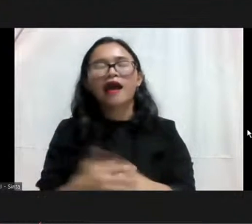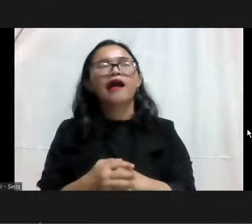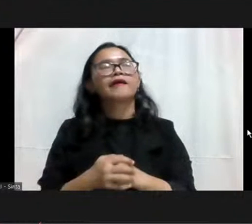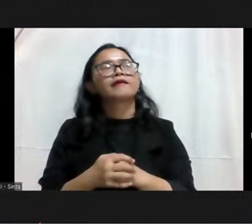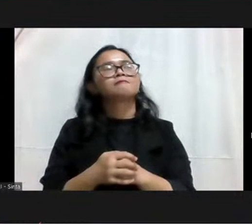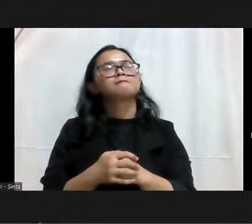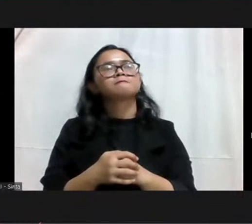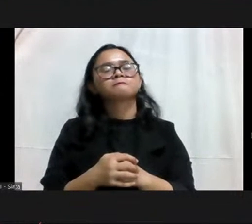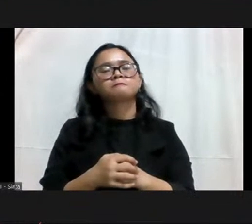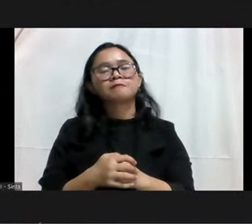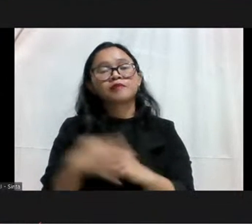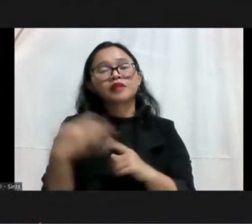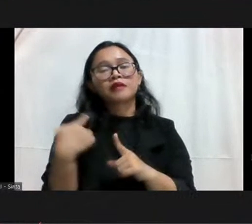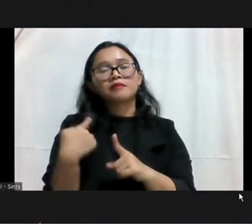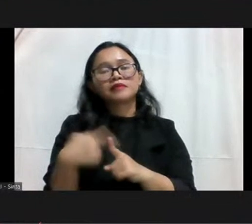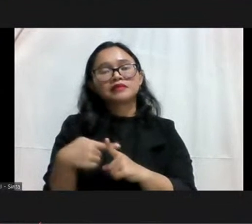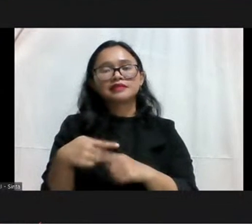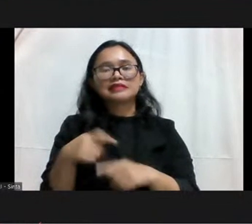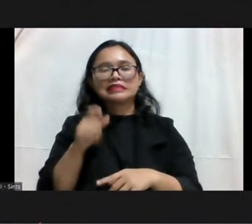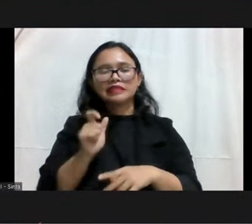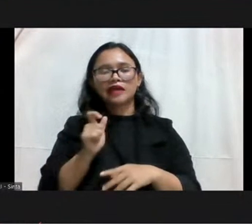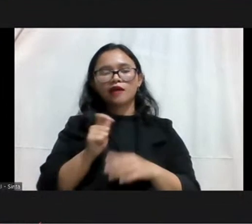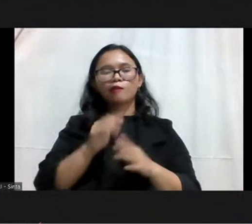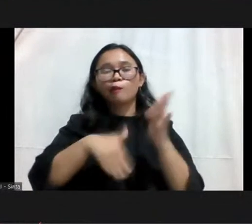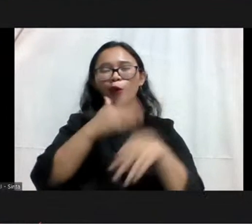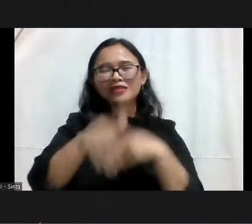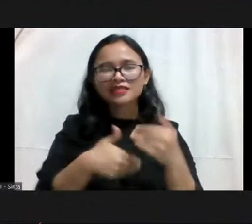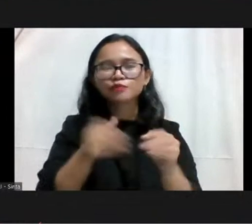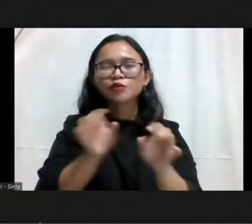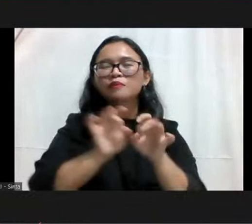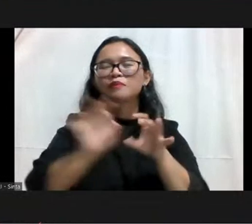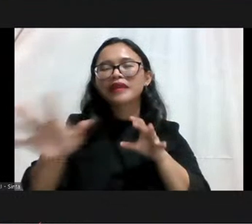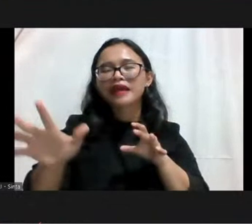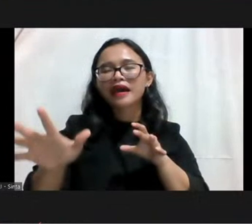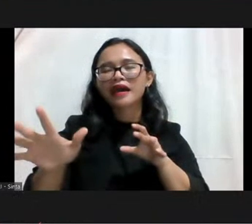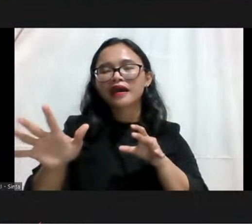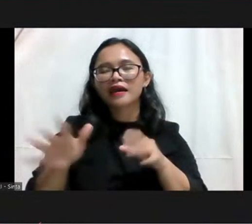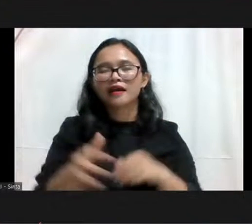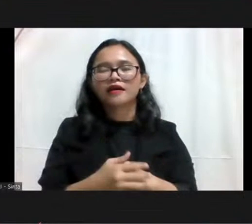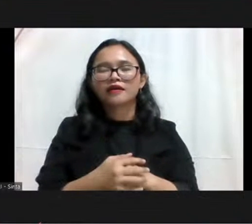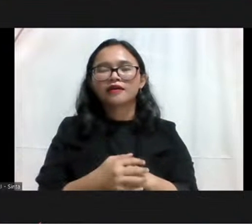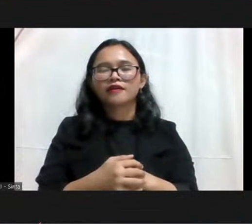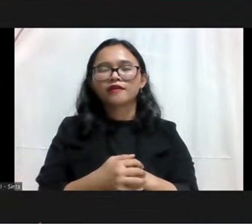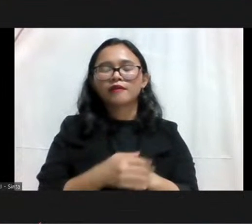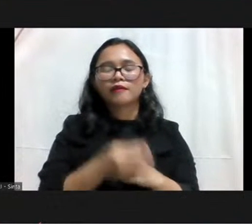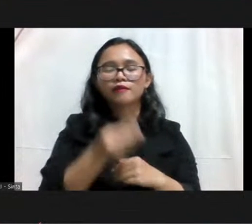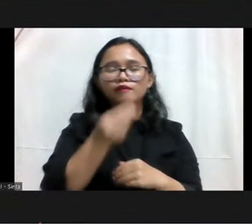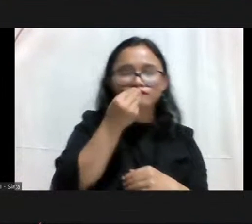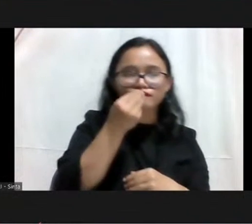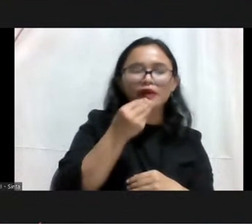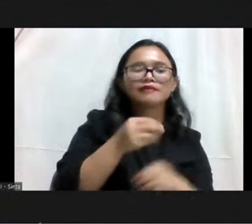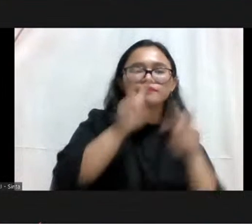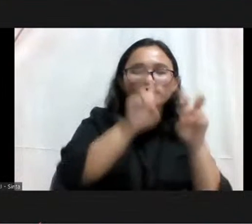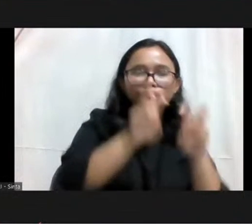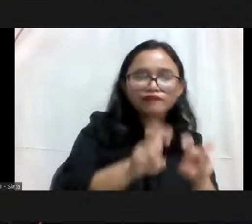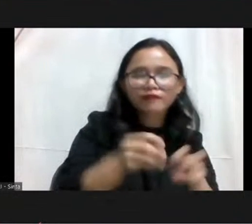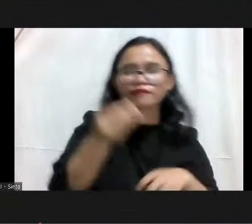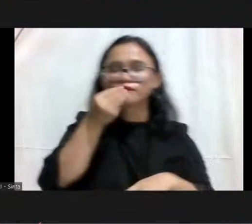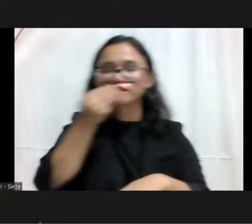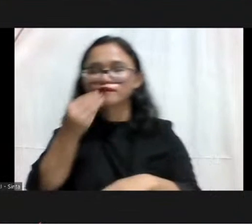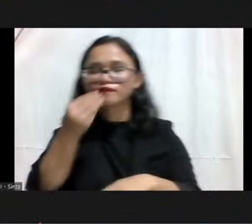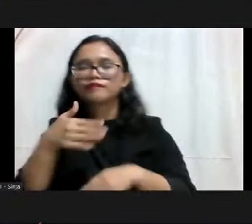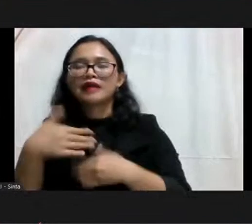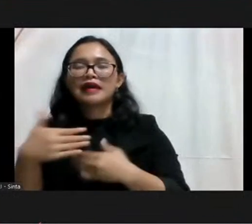apa Karena agak beda konsepnya antara food Estate dengan food reserve ini kan sebetulnya mulanyaya adalah cadangan pangan strategis